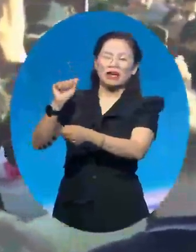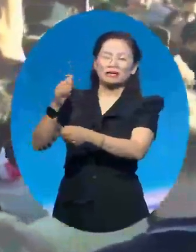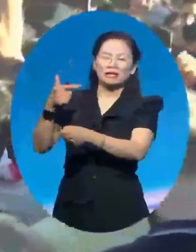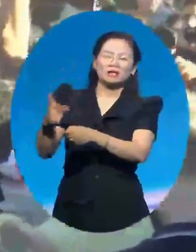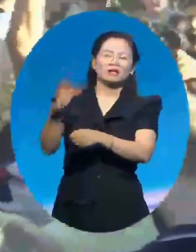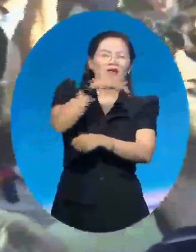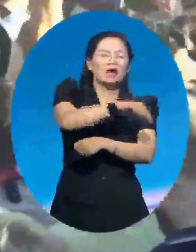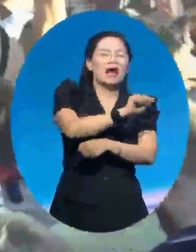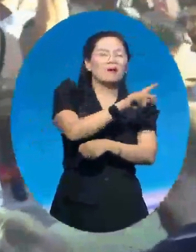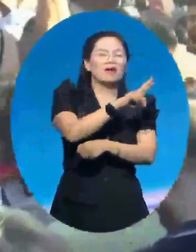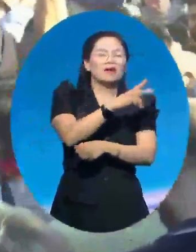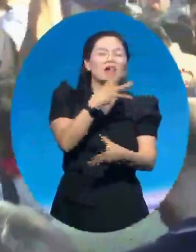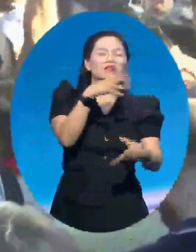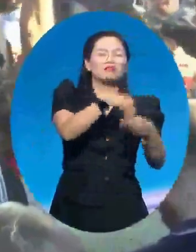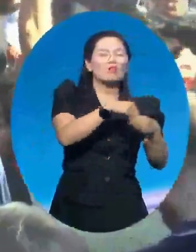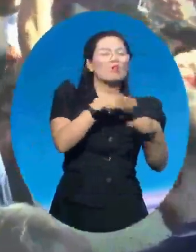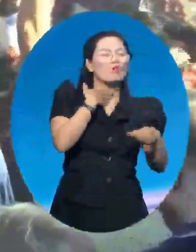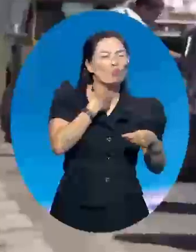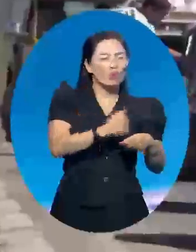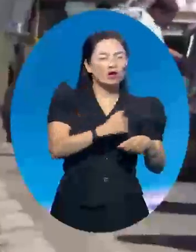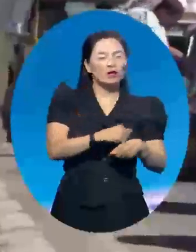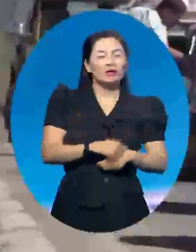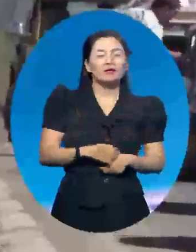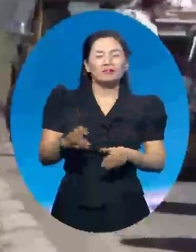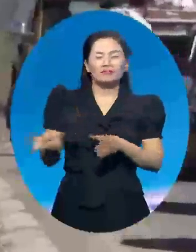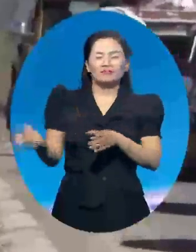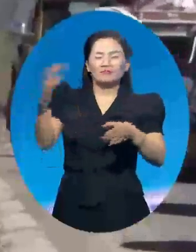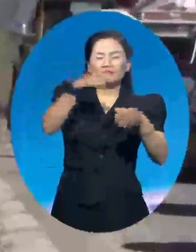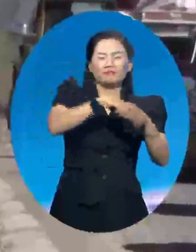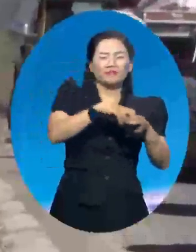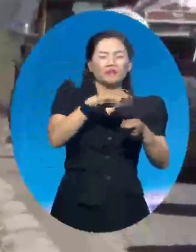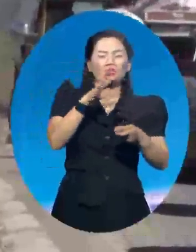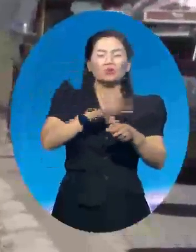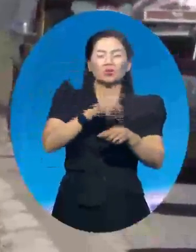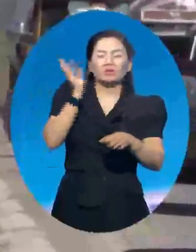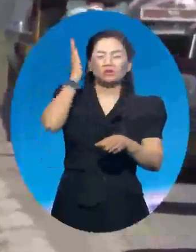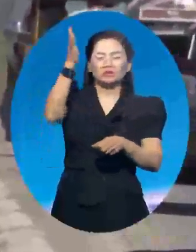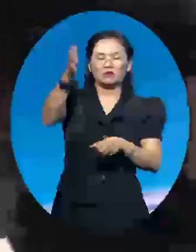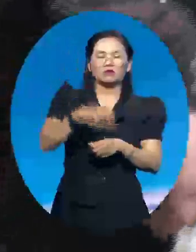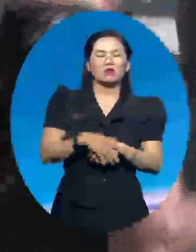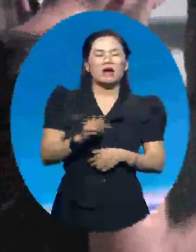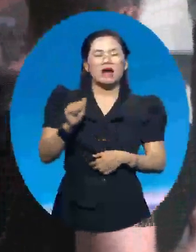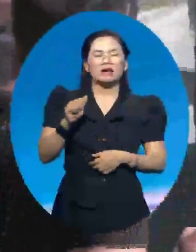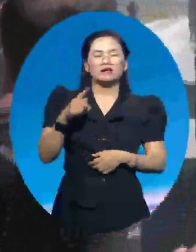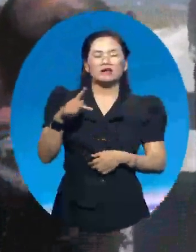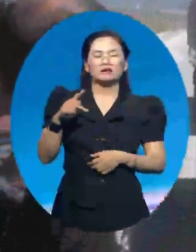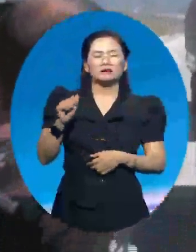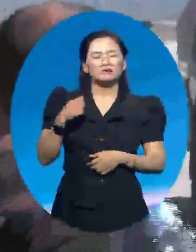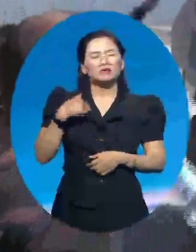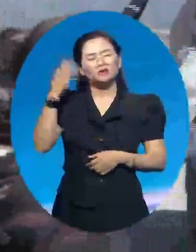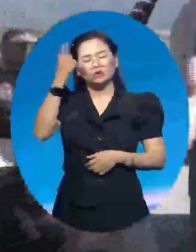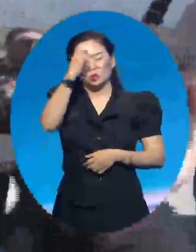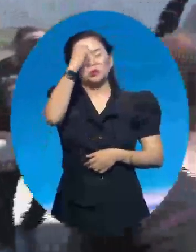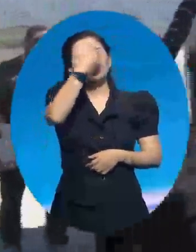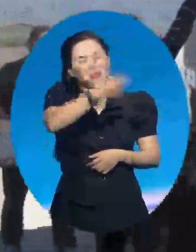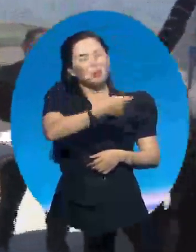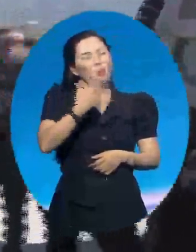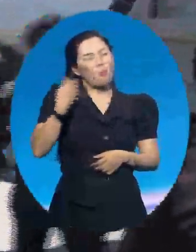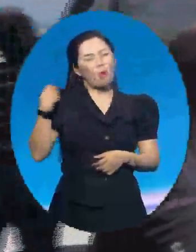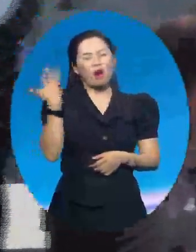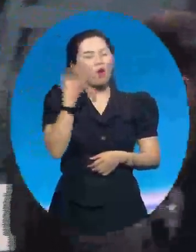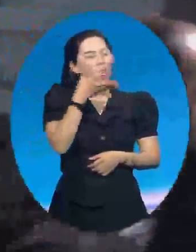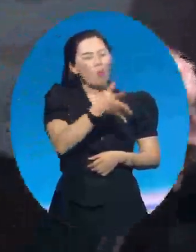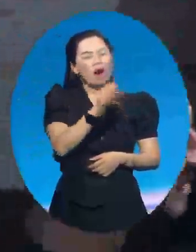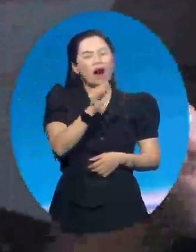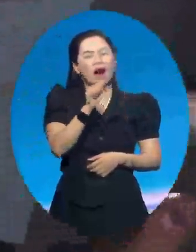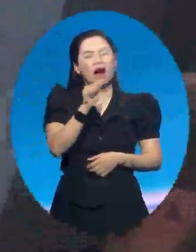vào Armenia. Sau khi buộc phải ly khai đầu hàng vào tuần trước, Azerbaijan cho biết chính phủ sẵn sàng tôn trọng quyền lợi của người gốc